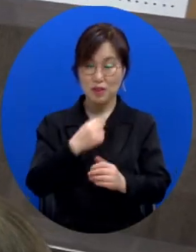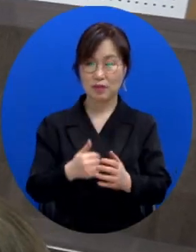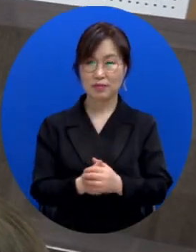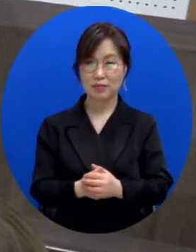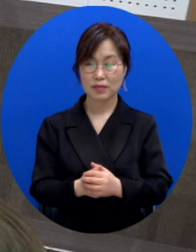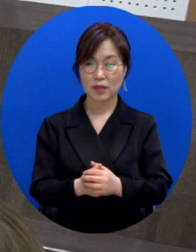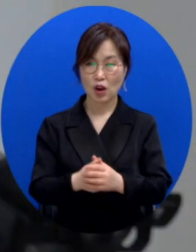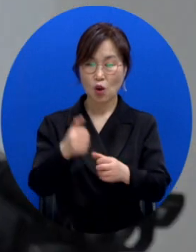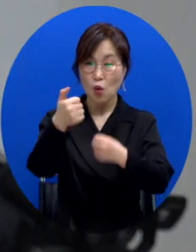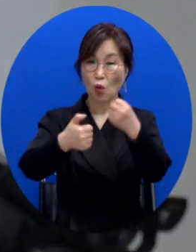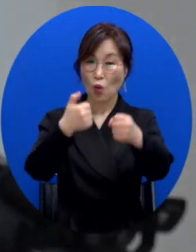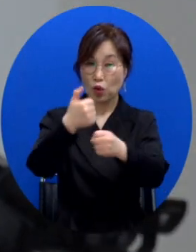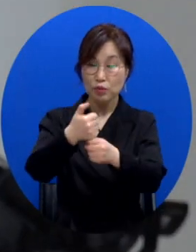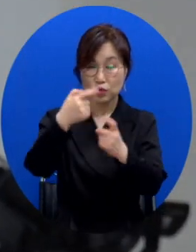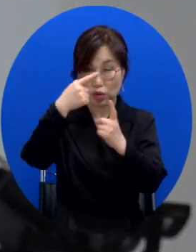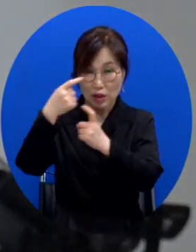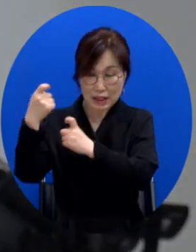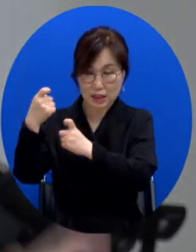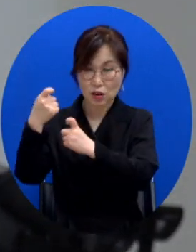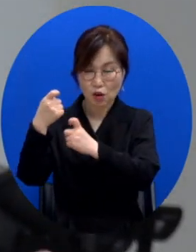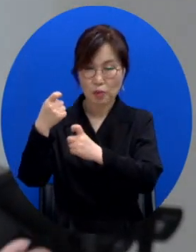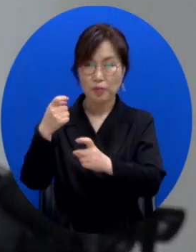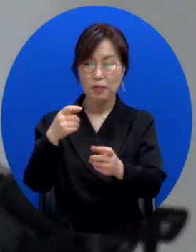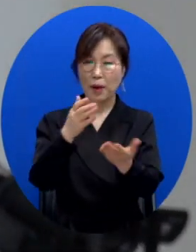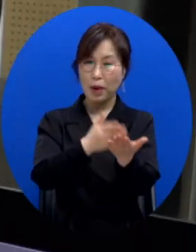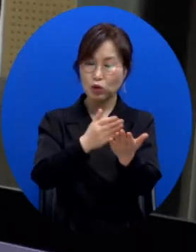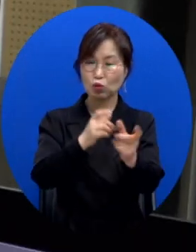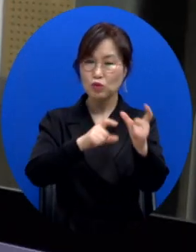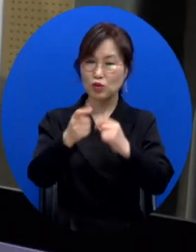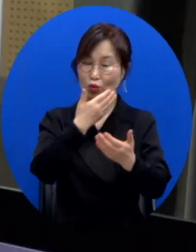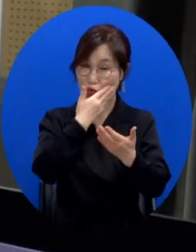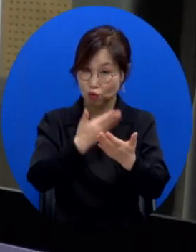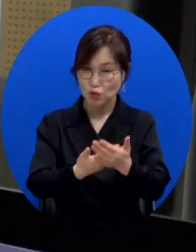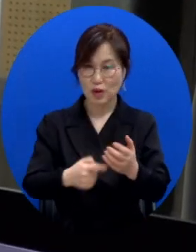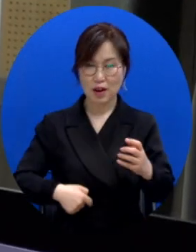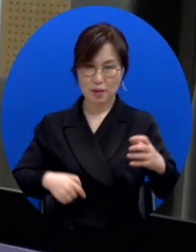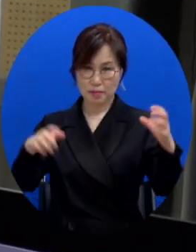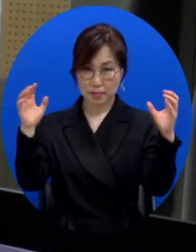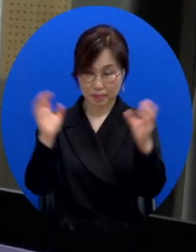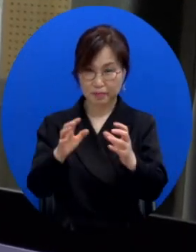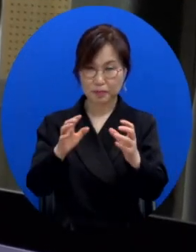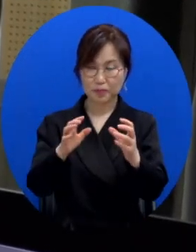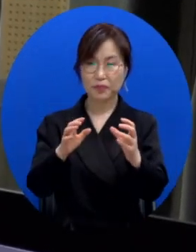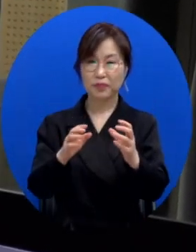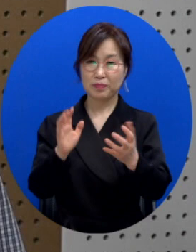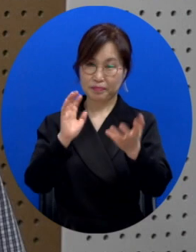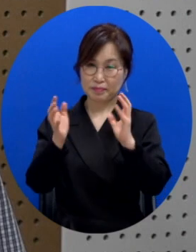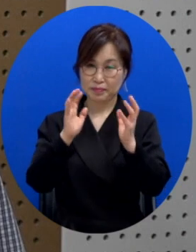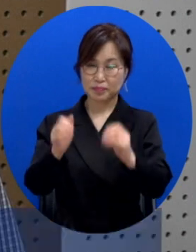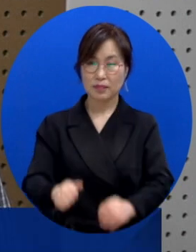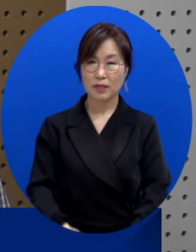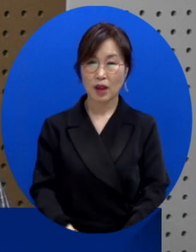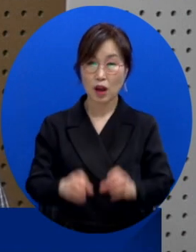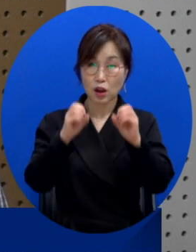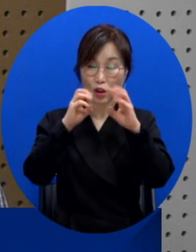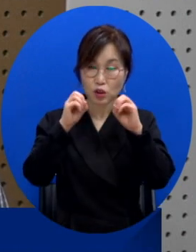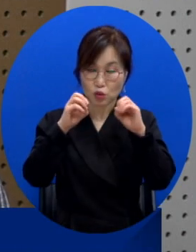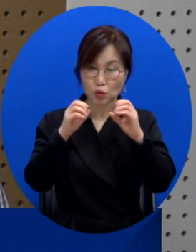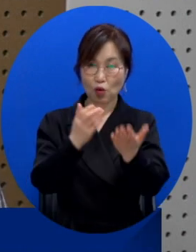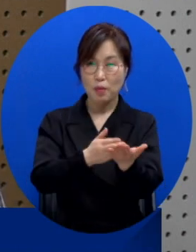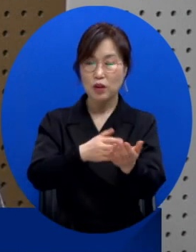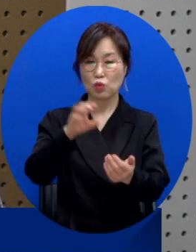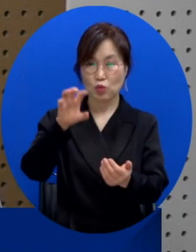선교 50주년에 방송국의 역할을 강조하며 함께 연합할 일들을 나눴습니다. 선교 방송국인 조이